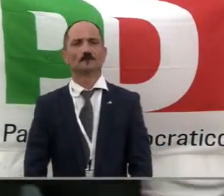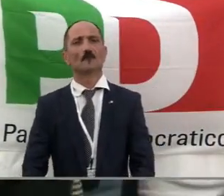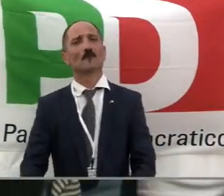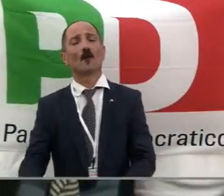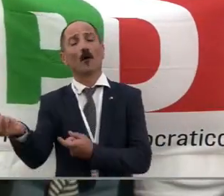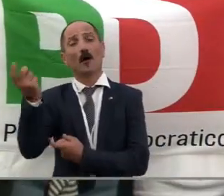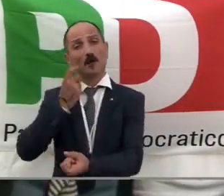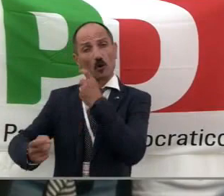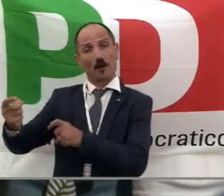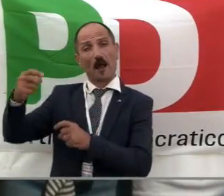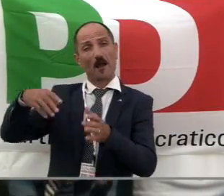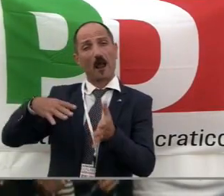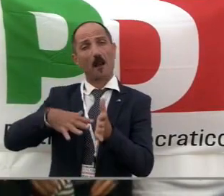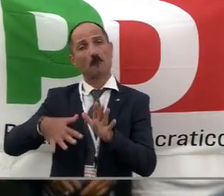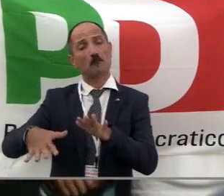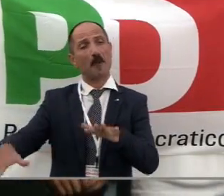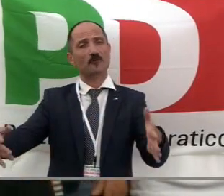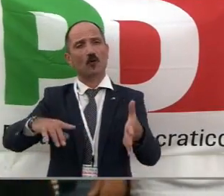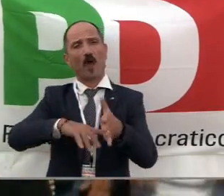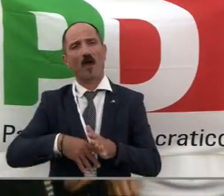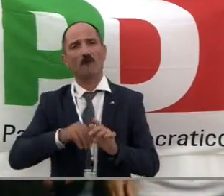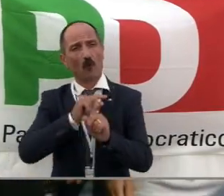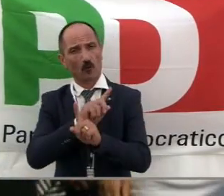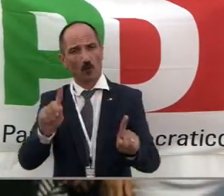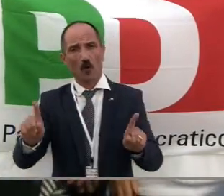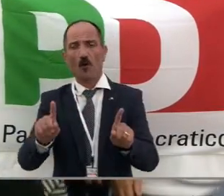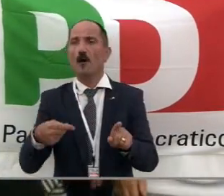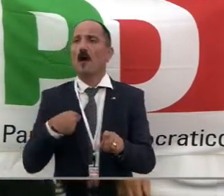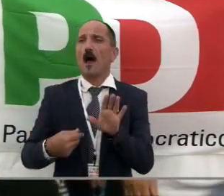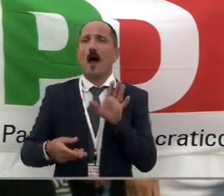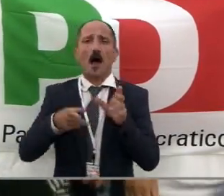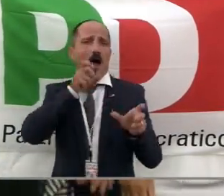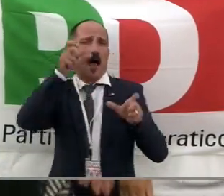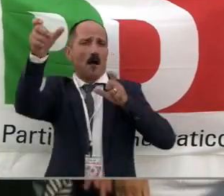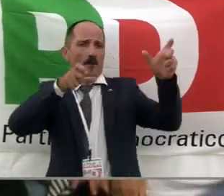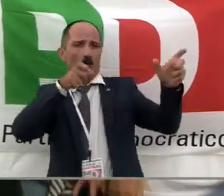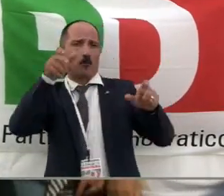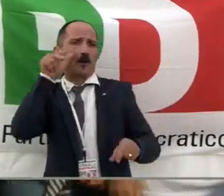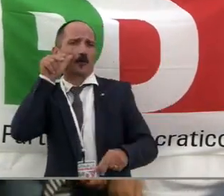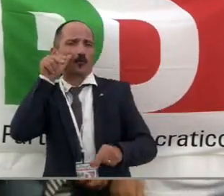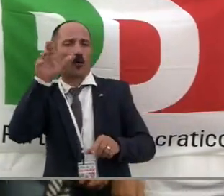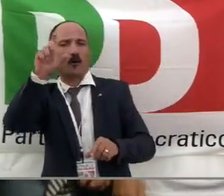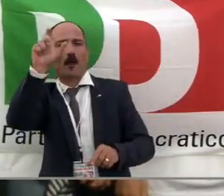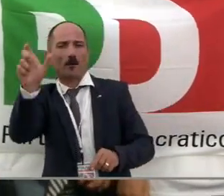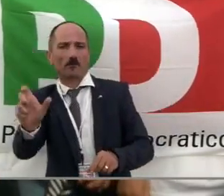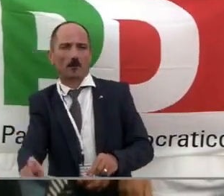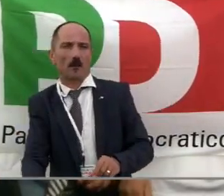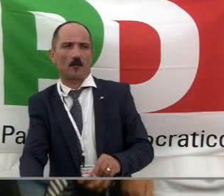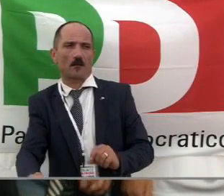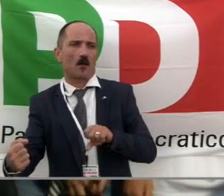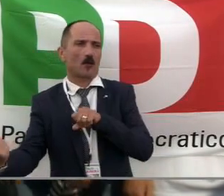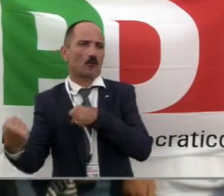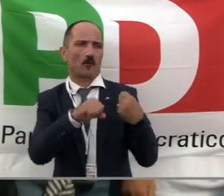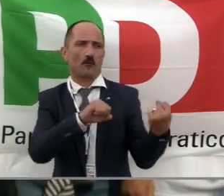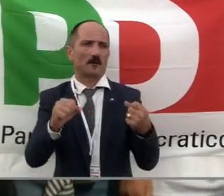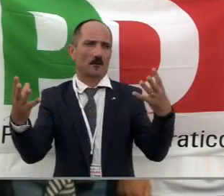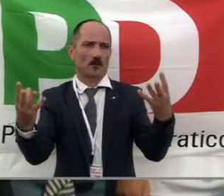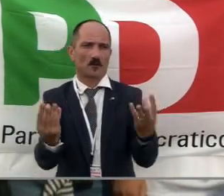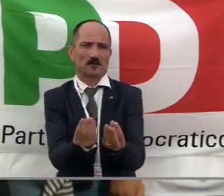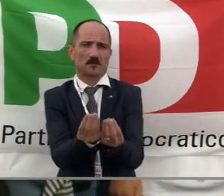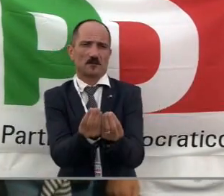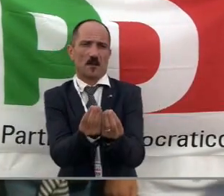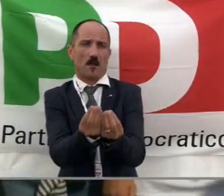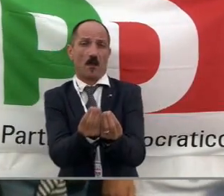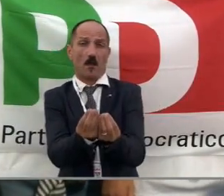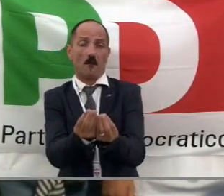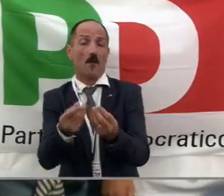Non di tornare al Medioevo. Il mio primo appello è per le donne italiane. Combattiamo insieme